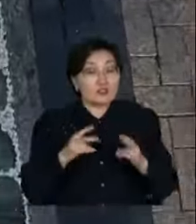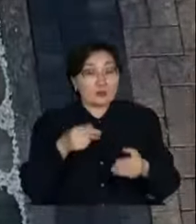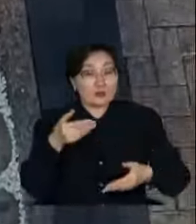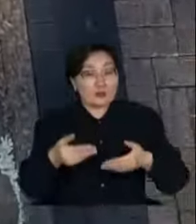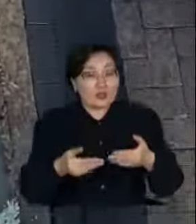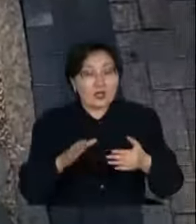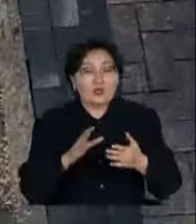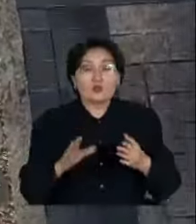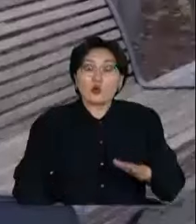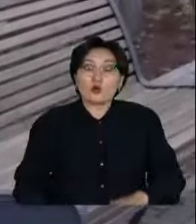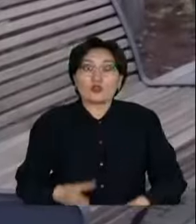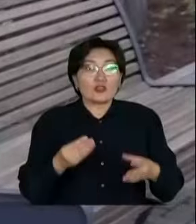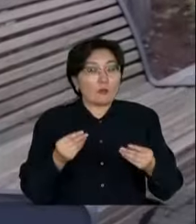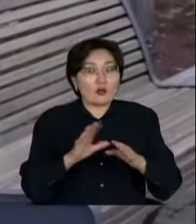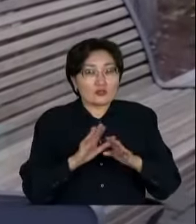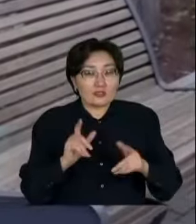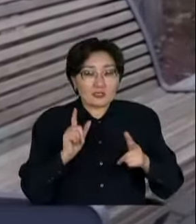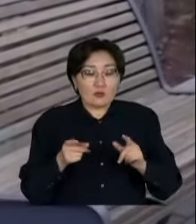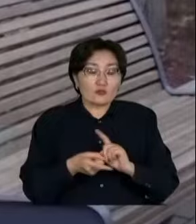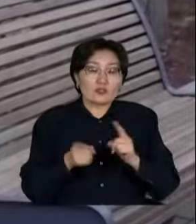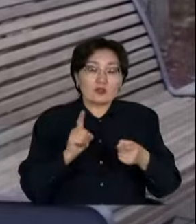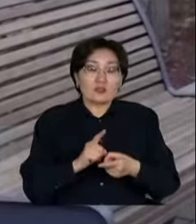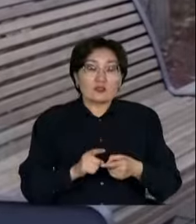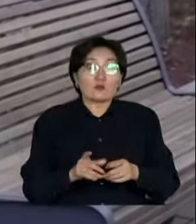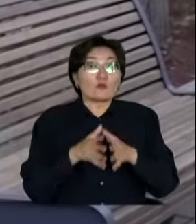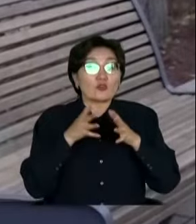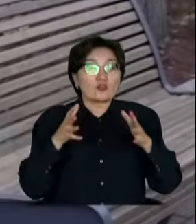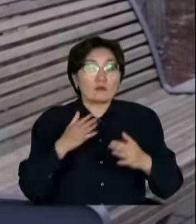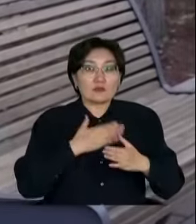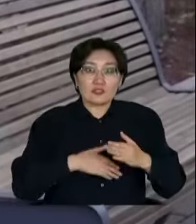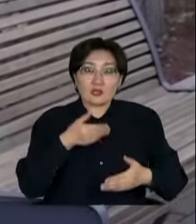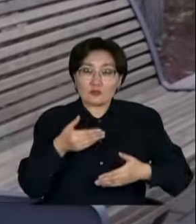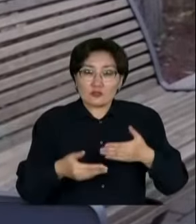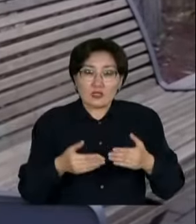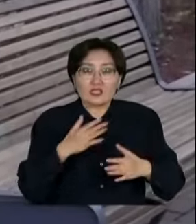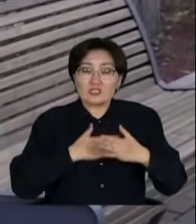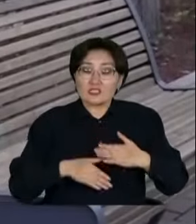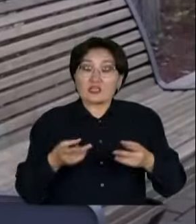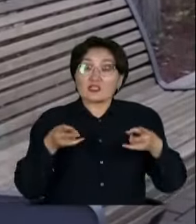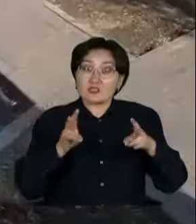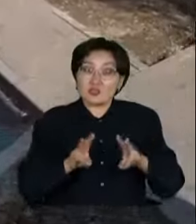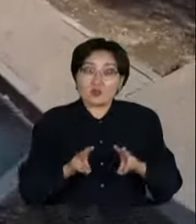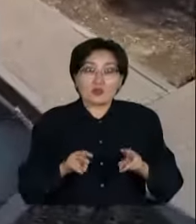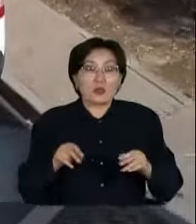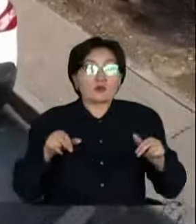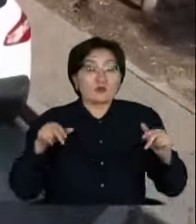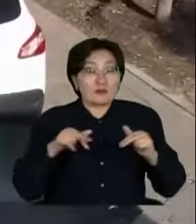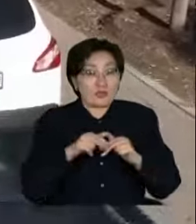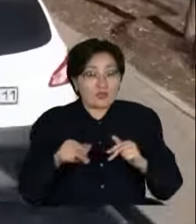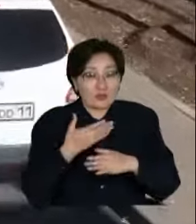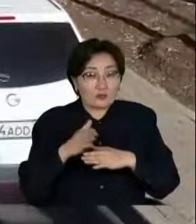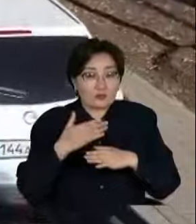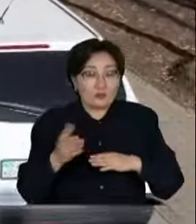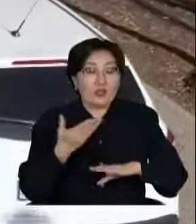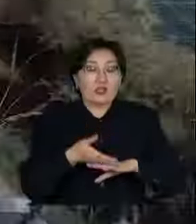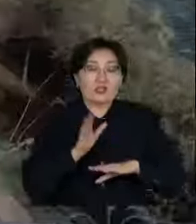не намокнут. Действительно, стало гораздо приятнее ходить. И радует, что здесь все-таки оставили проезжую часть, потому что сильная